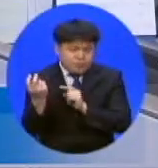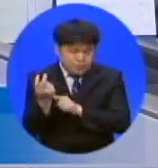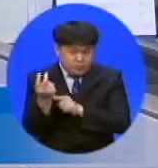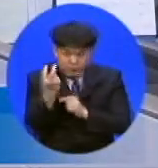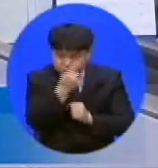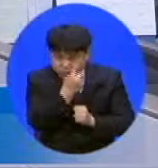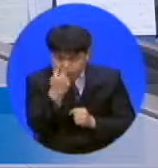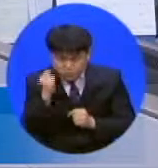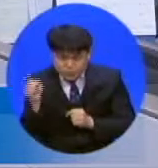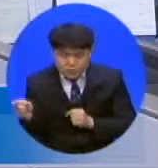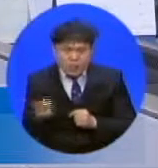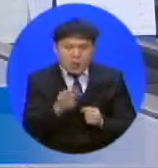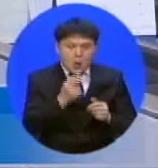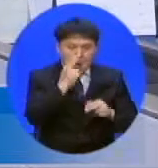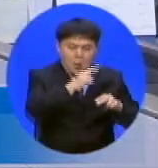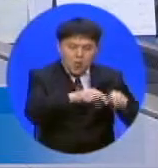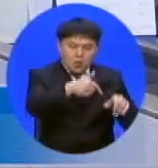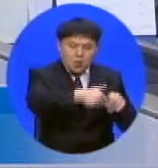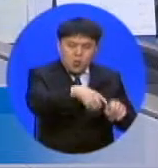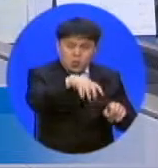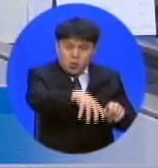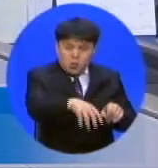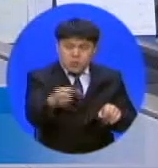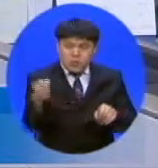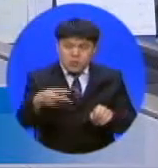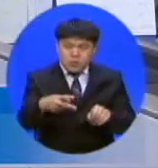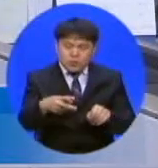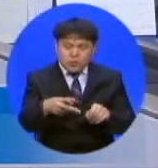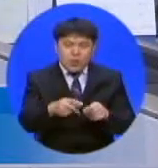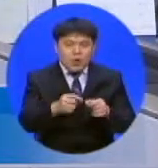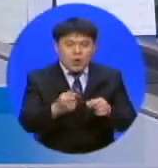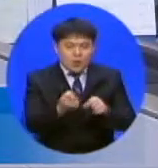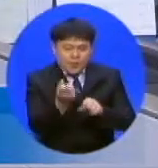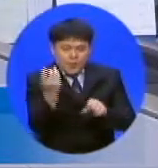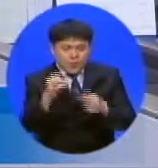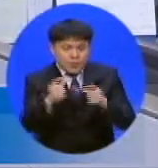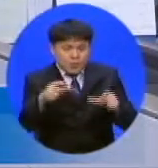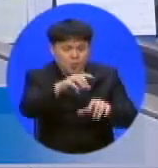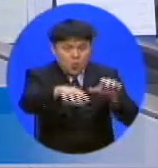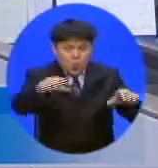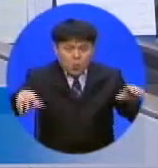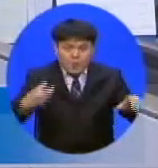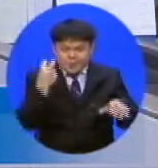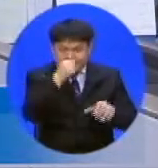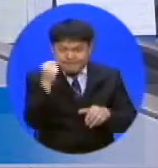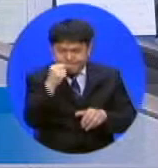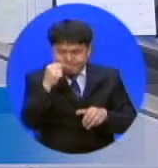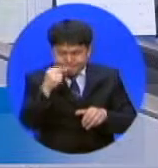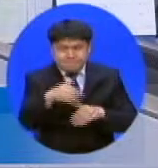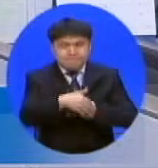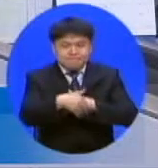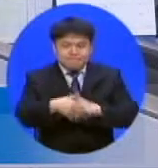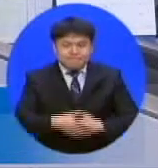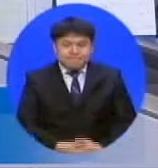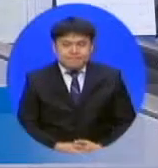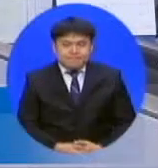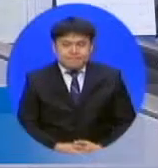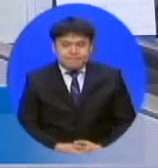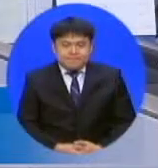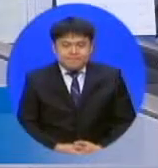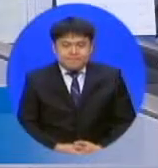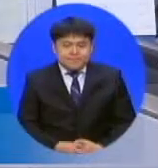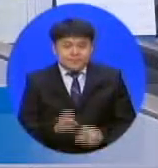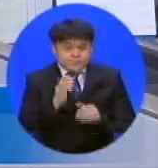점검과 주유소 그리고 배출업소에 대한 점검을 강화해 나가고 있습니다.